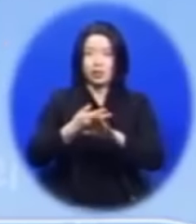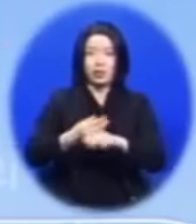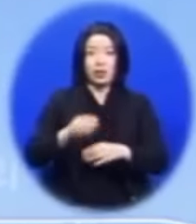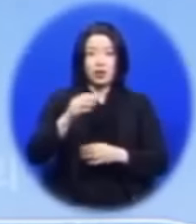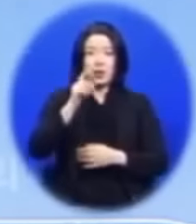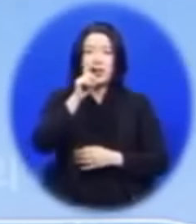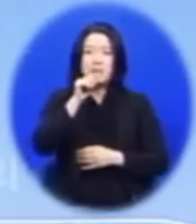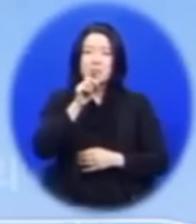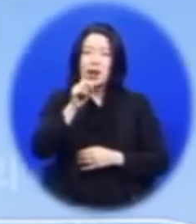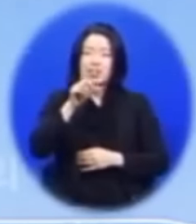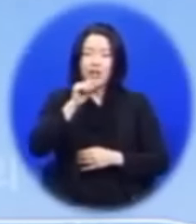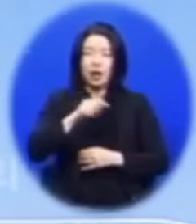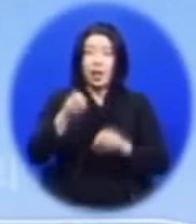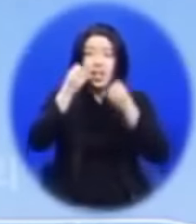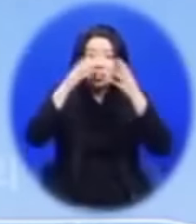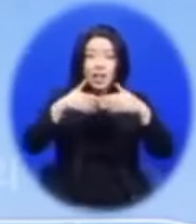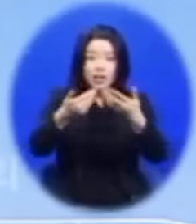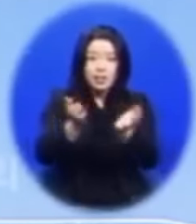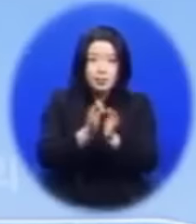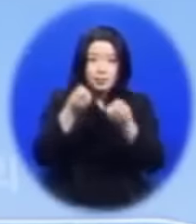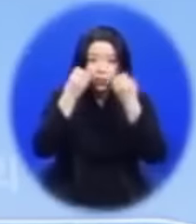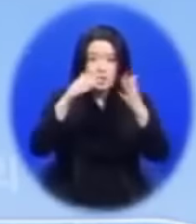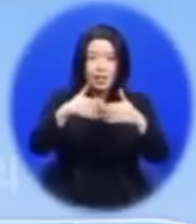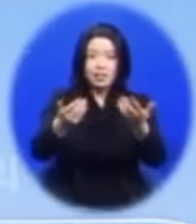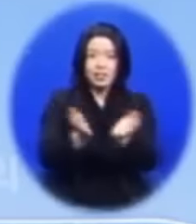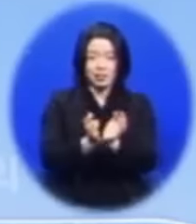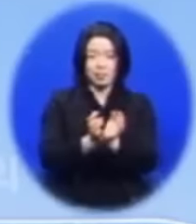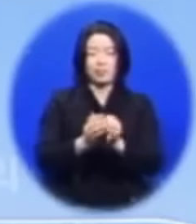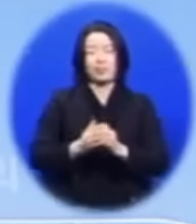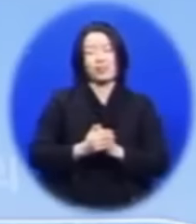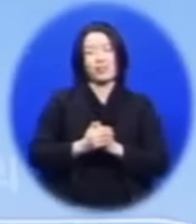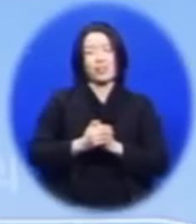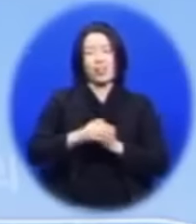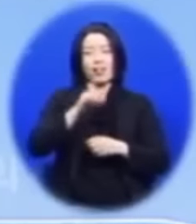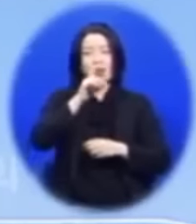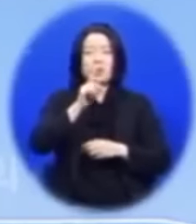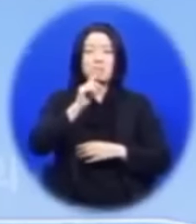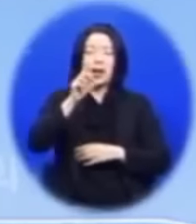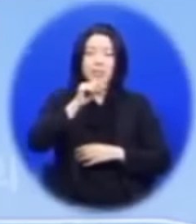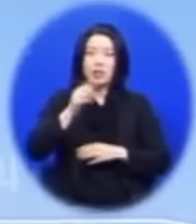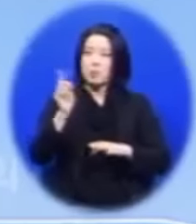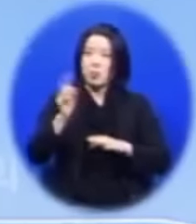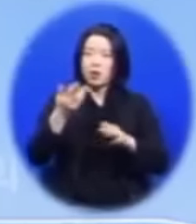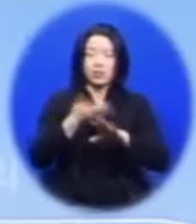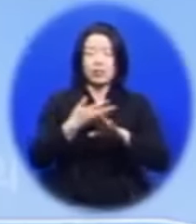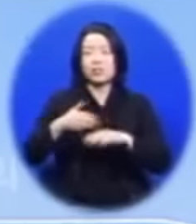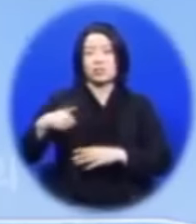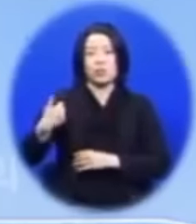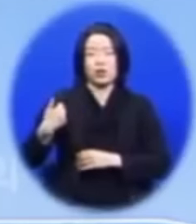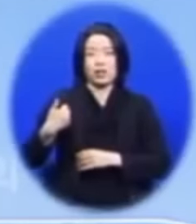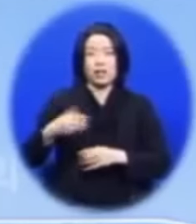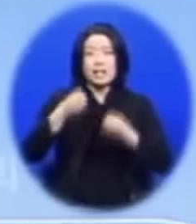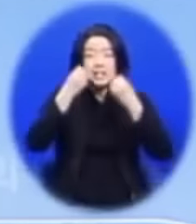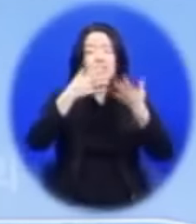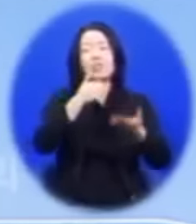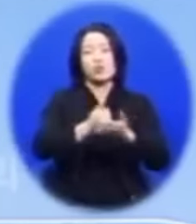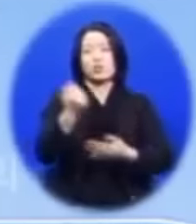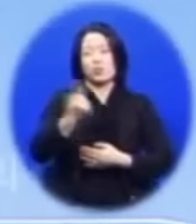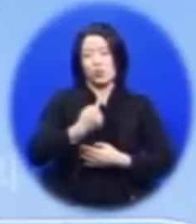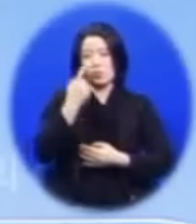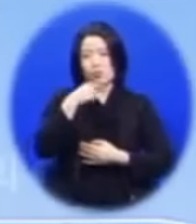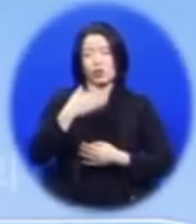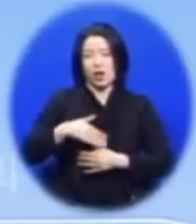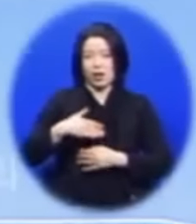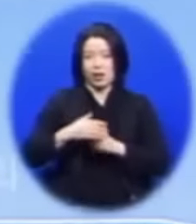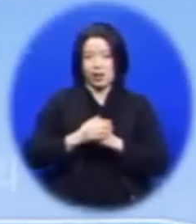팀이네네 앵무새는 뭐 뭐가 달라졌는지 모르니까 술집이 새 주인 온 줄로 생각 교인이